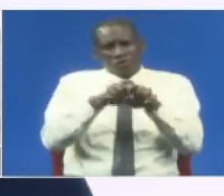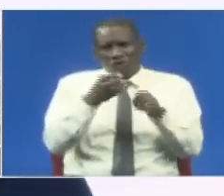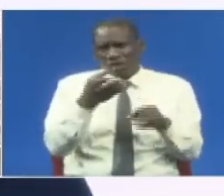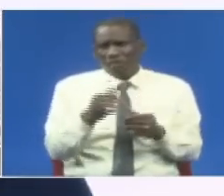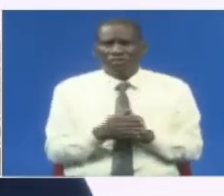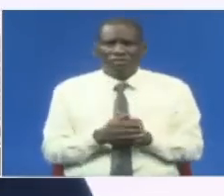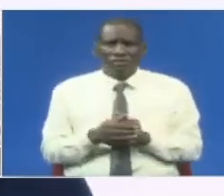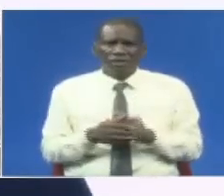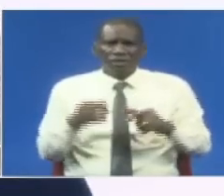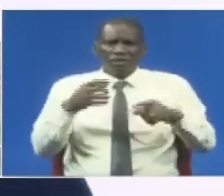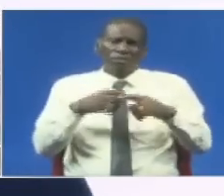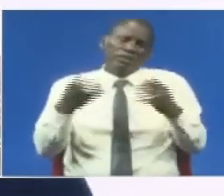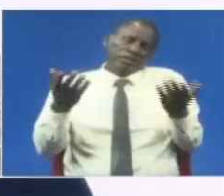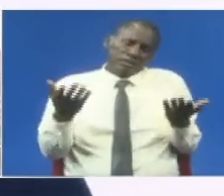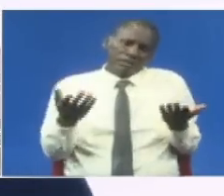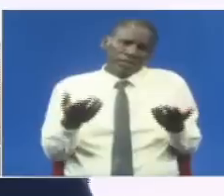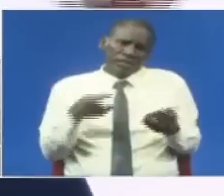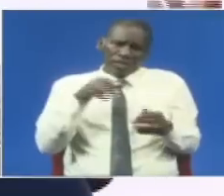As it was,